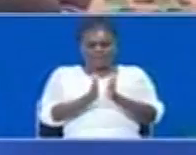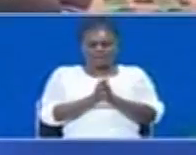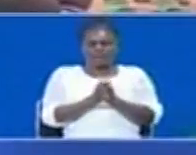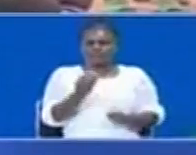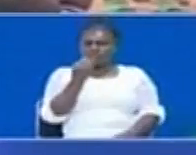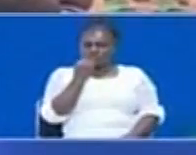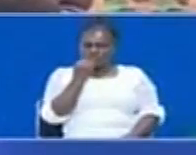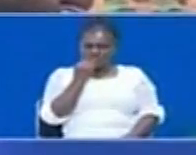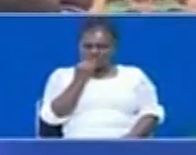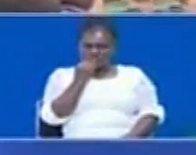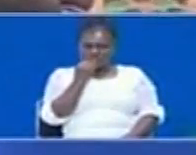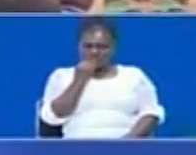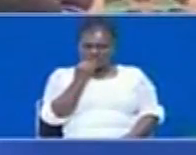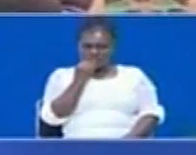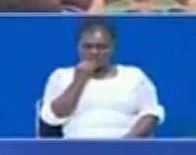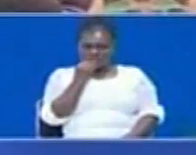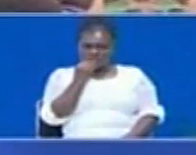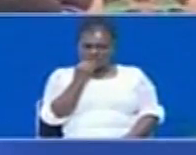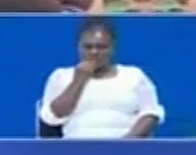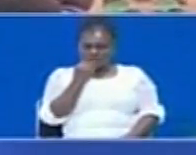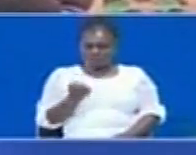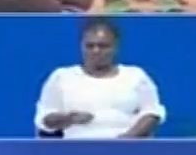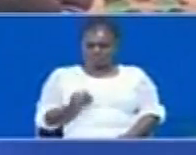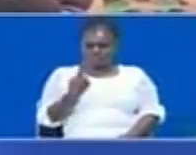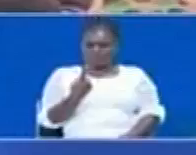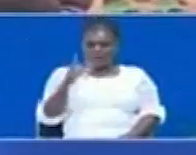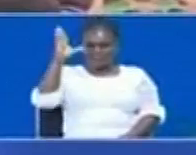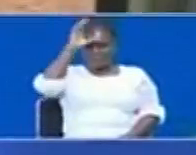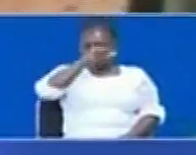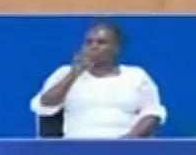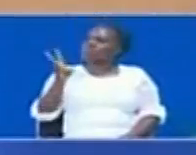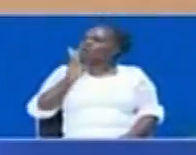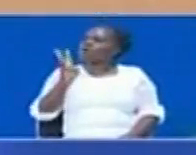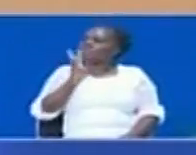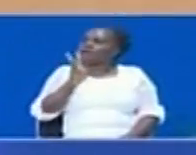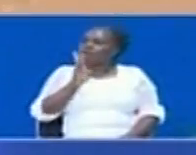chakula. Chimbuko la swala zima likiwa ni ukosefu wa maji.